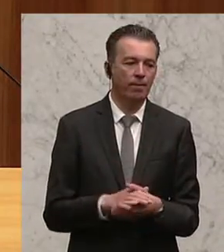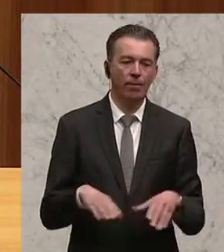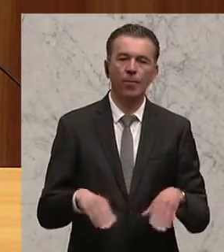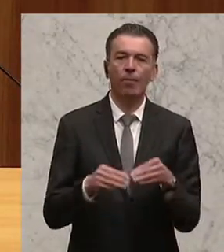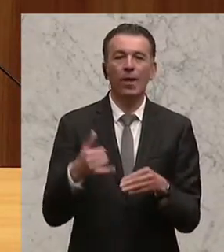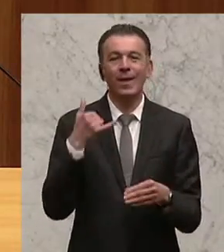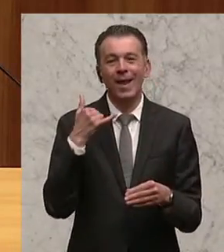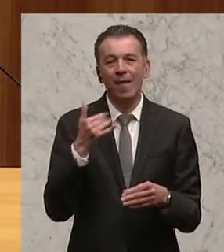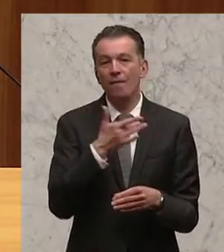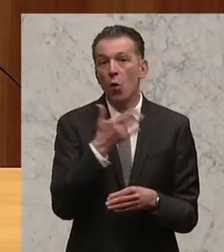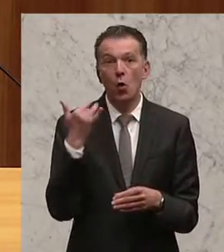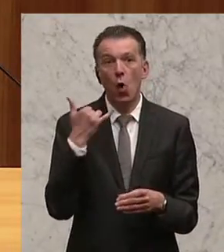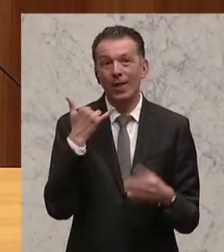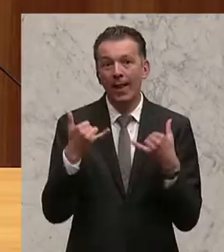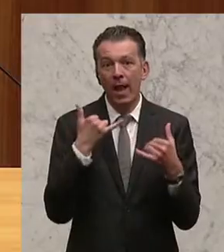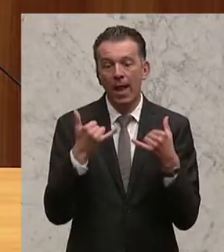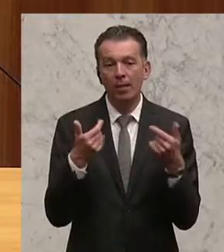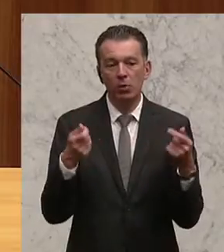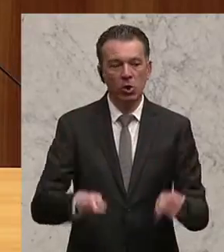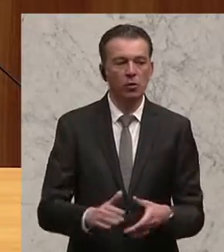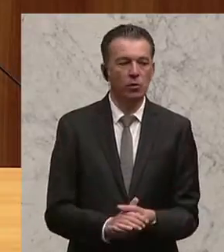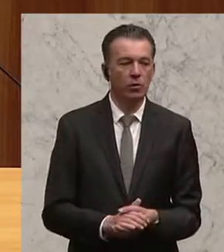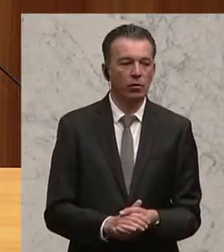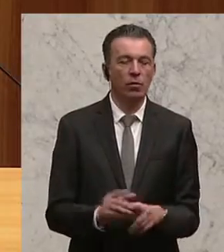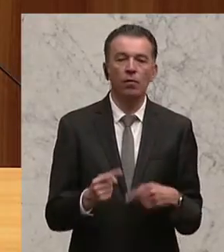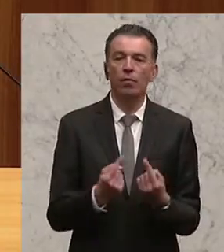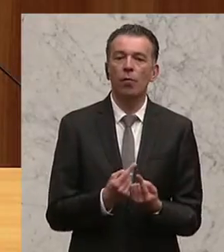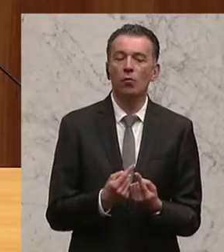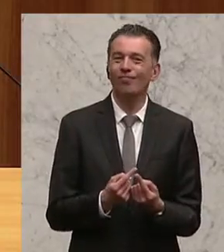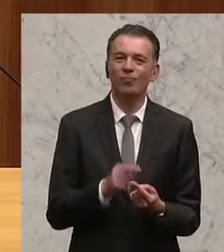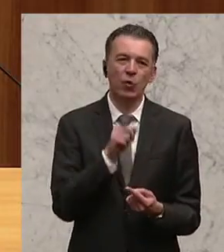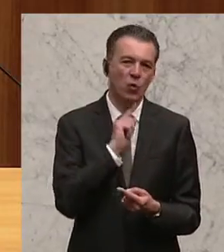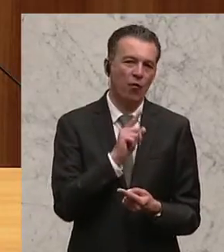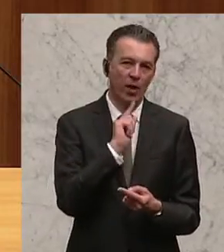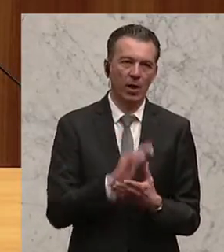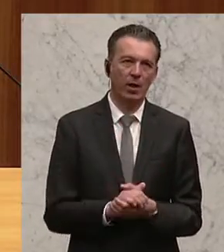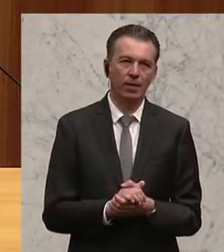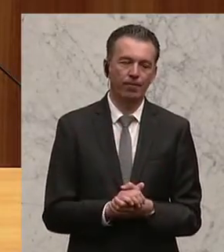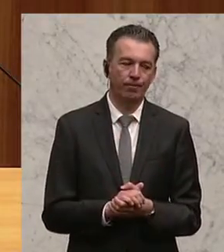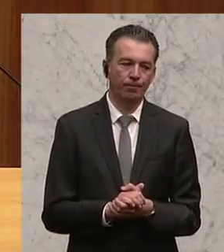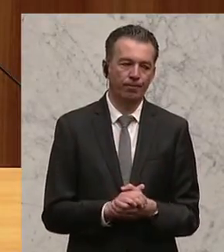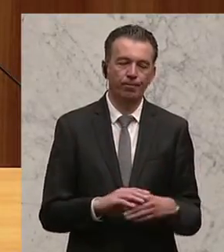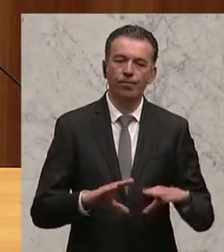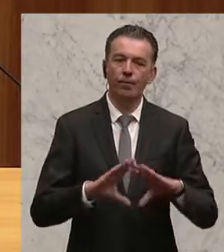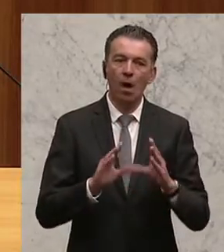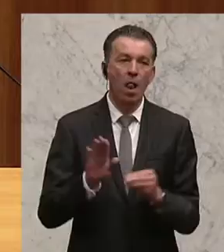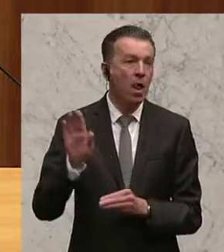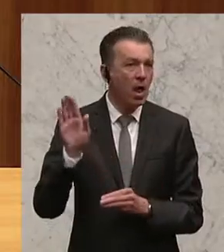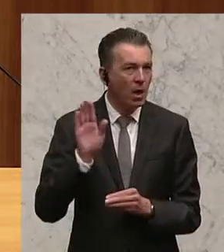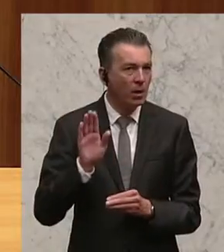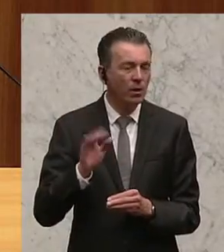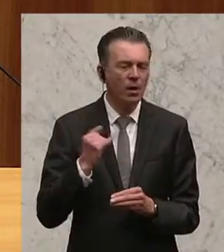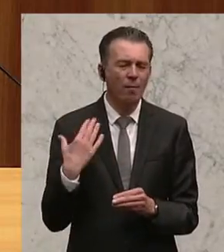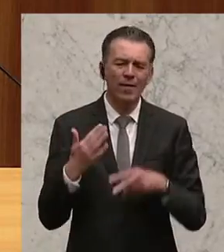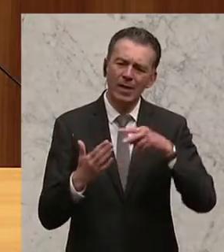Einrichtung einer Telefonhotline beschlossen. Uns geht das nicht weit genug. Wir haben alle gehört und jetzt immer